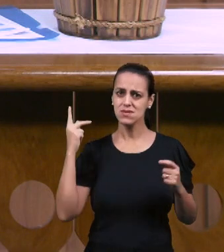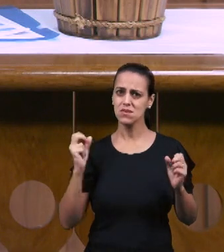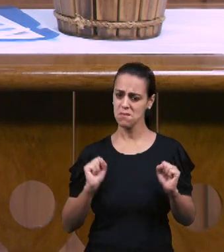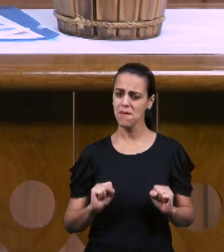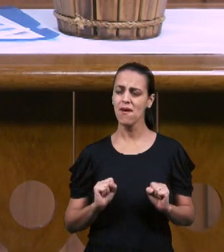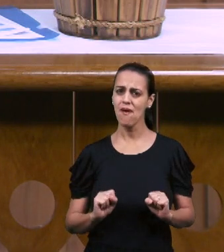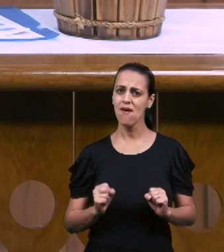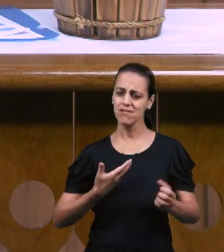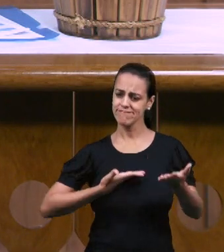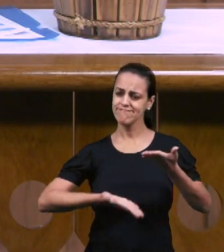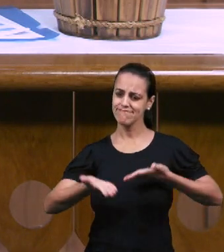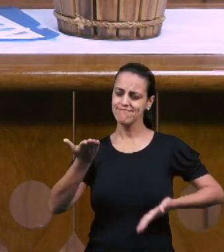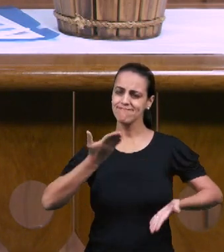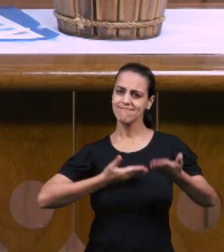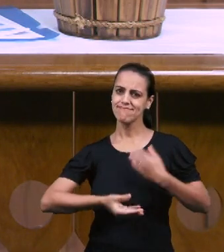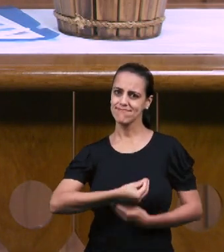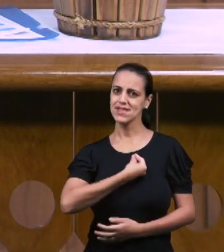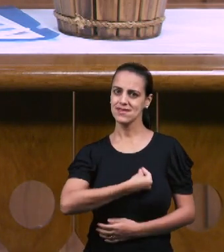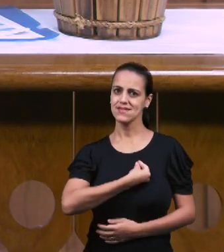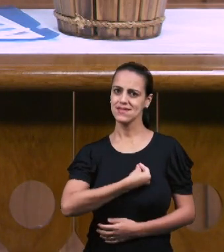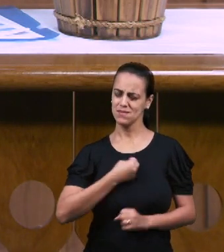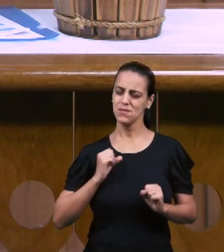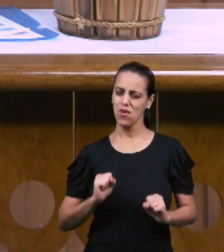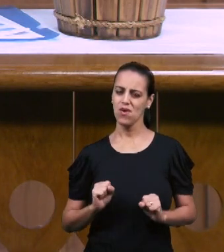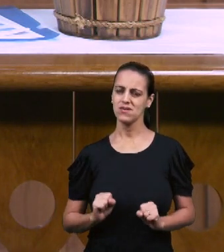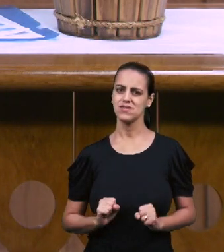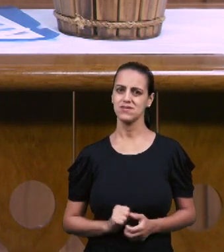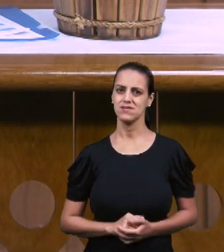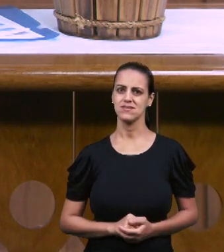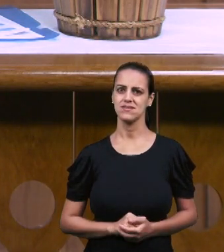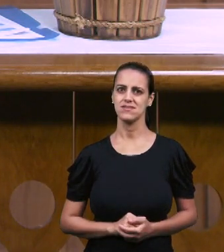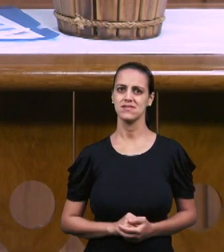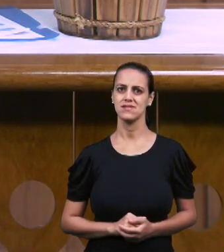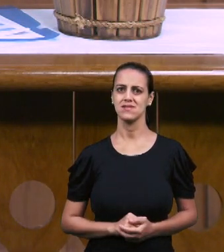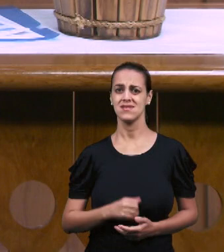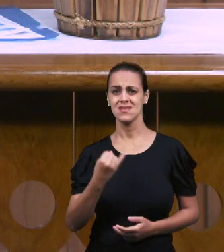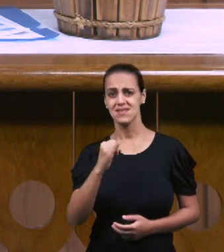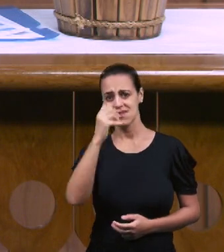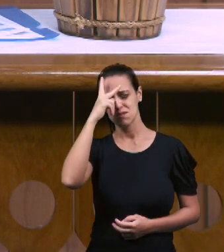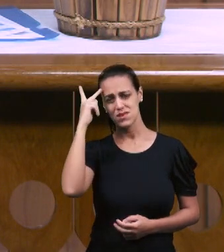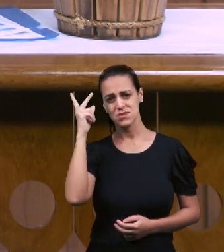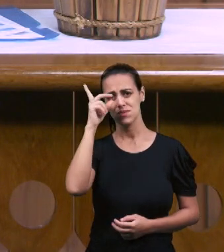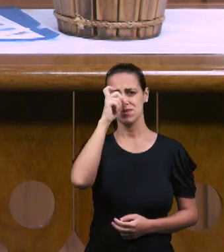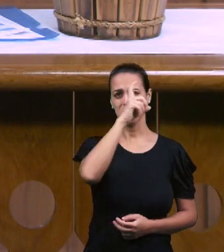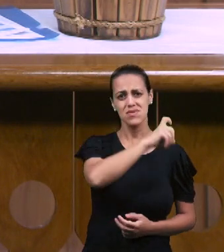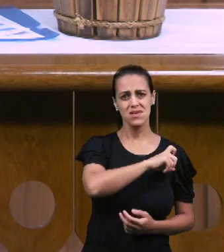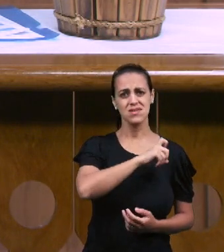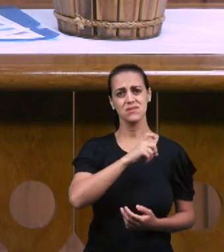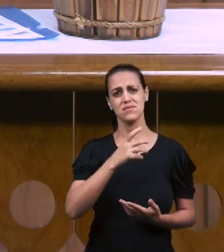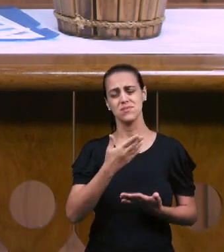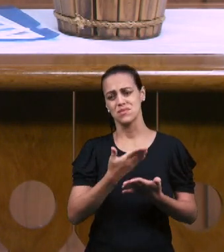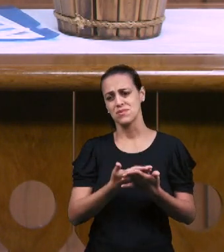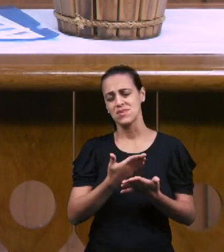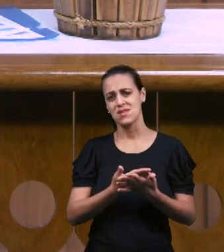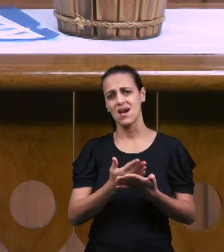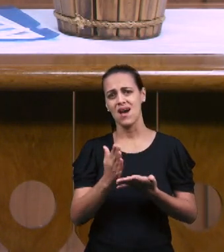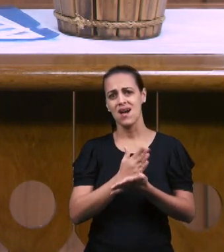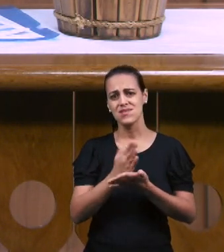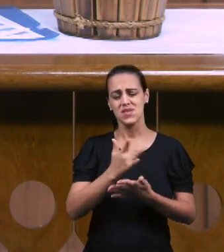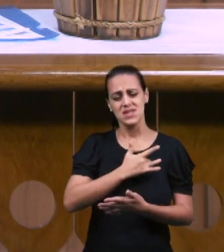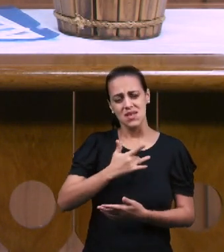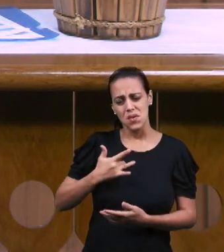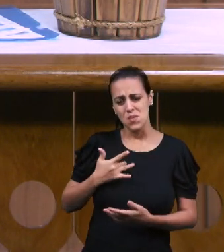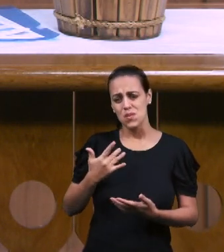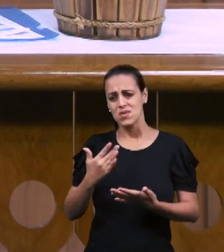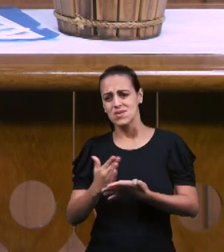participer. Ceux qui ne connaissent pas, quelques-uns ont même des difficultés de lire, de questions de santé,